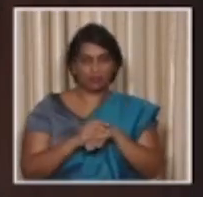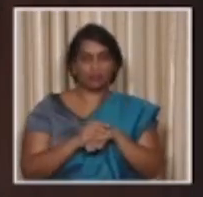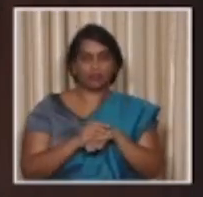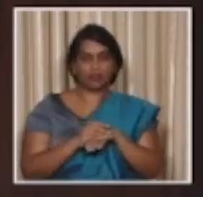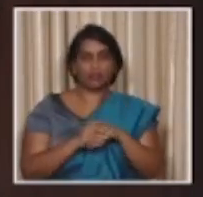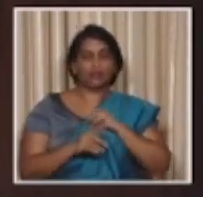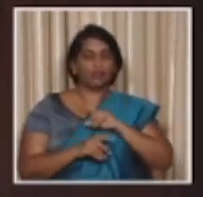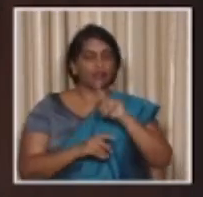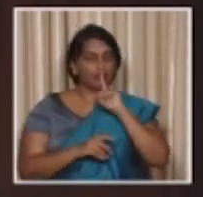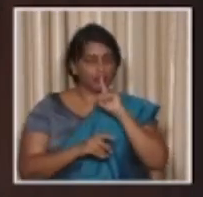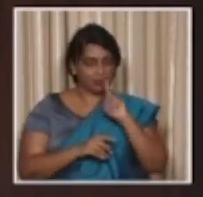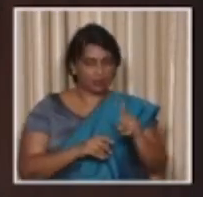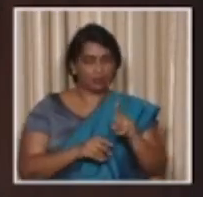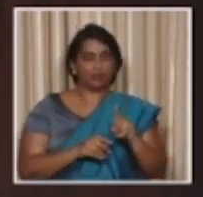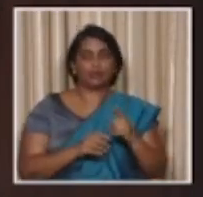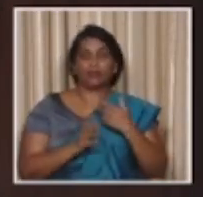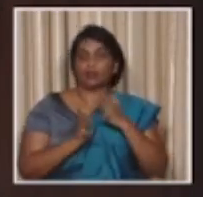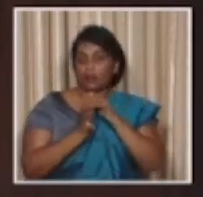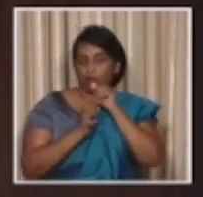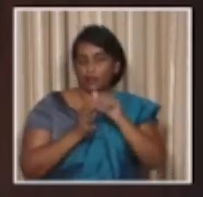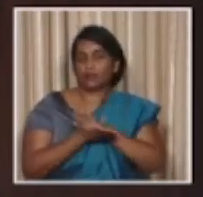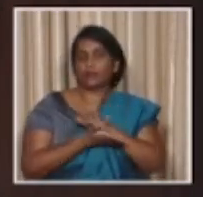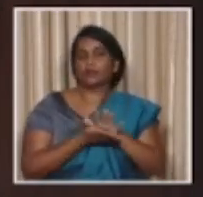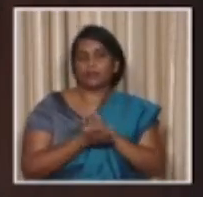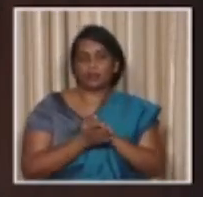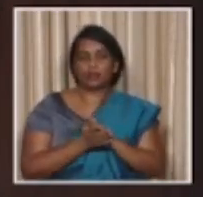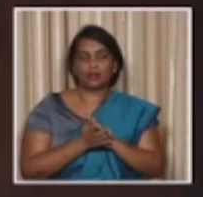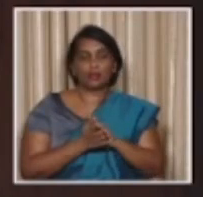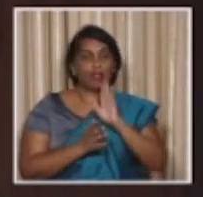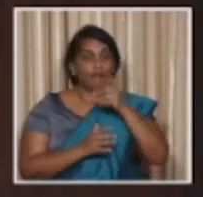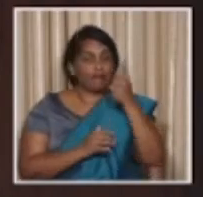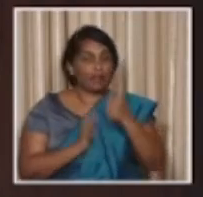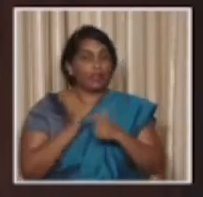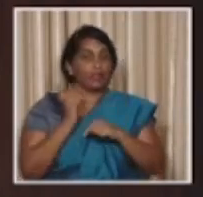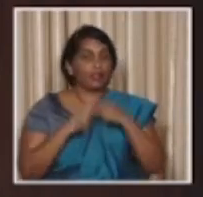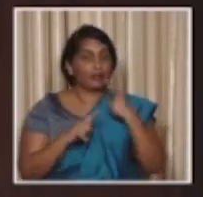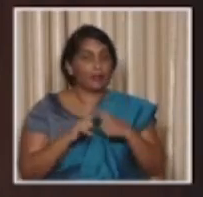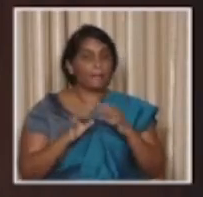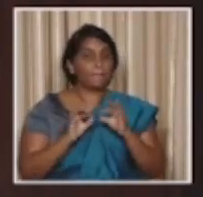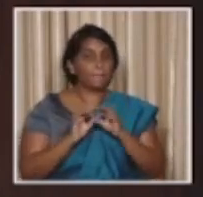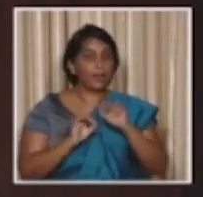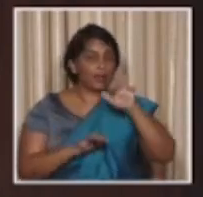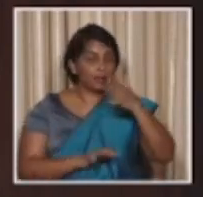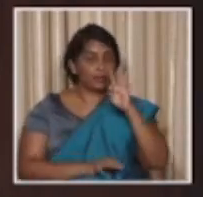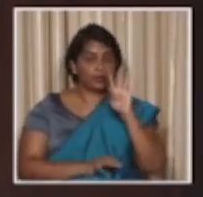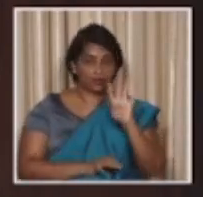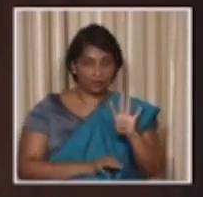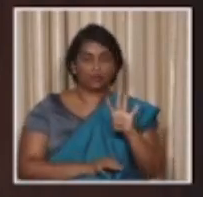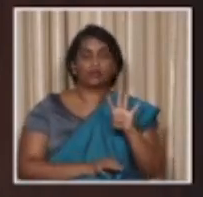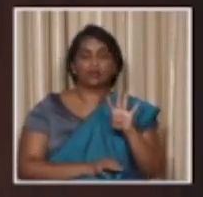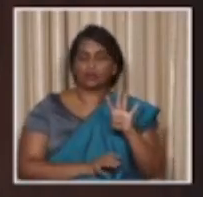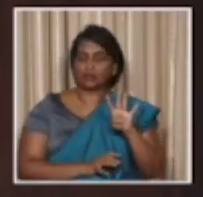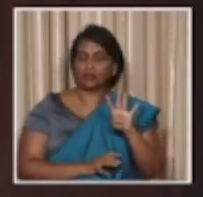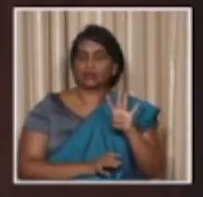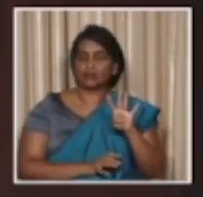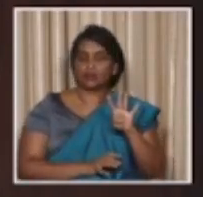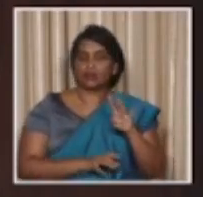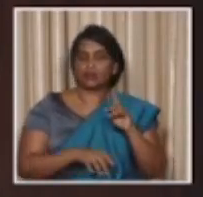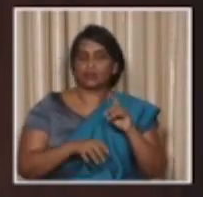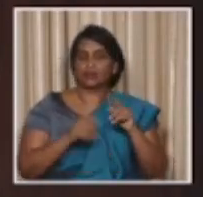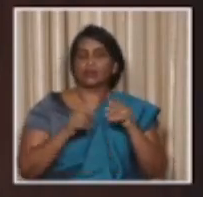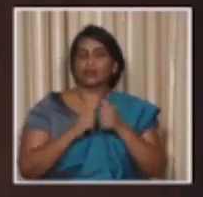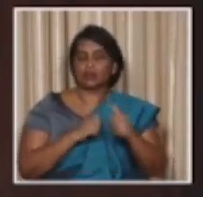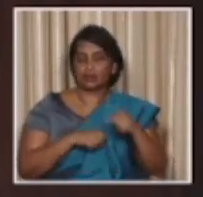මම කියන්න කැමති ගරු බොම් පැහැදිලිව බදු වටිනාකම රුපියල් බිලියන 904ක් ගරු වන්දිතුමා ඔතන කාලය